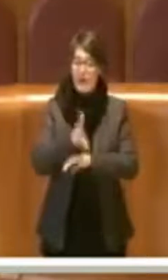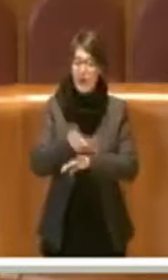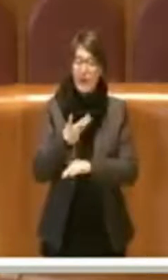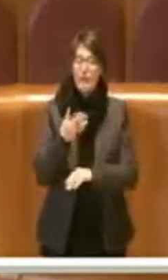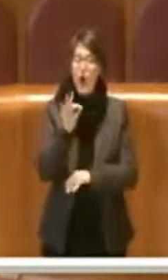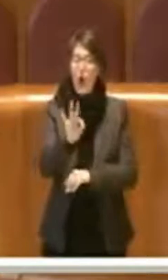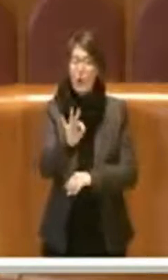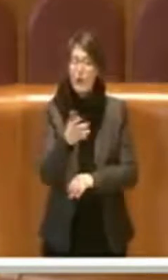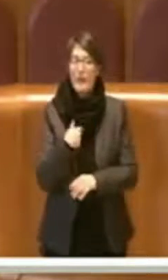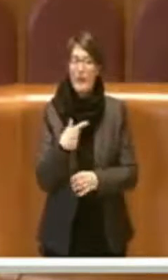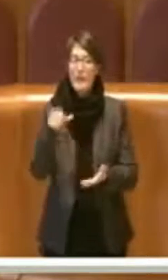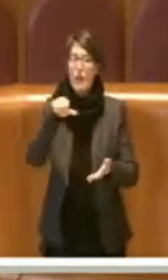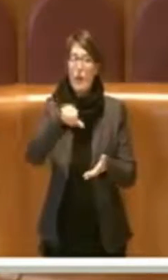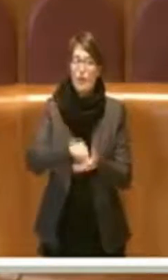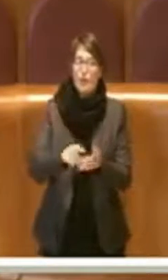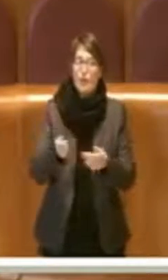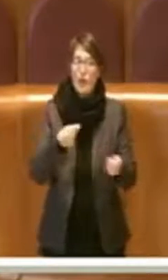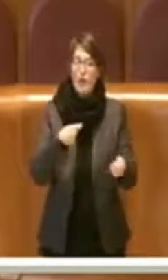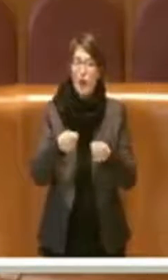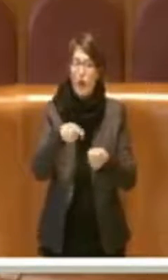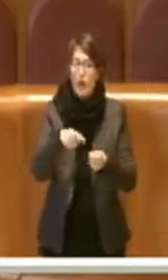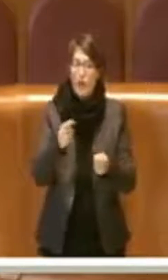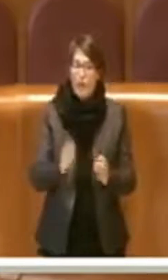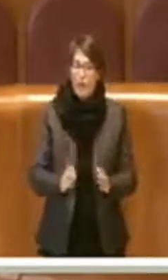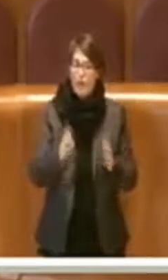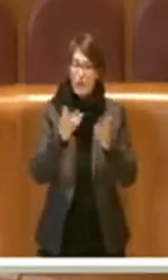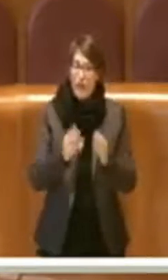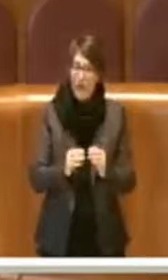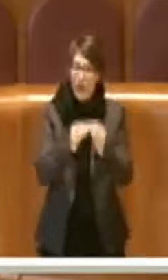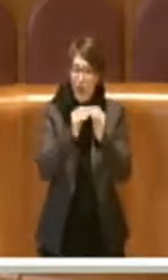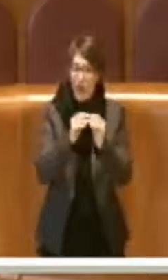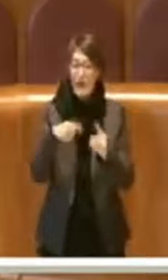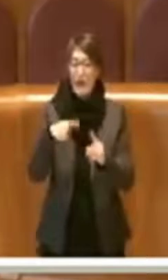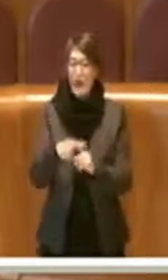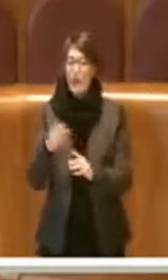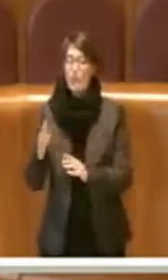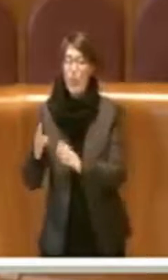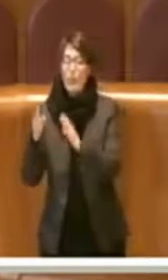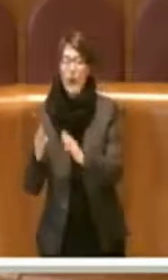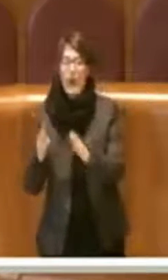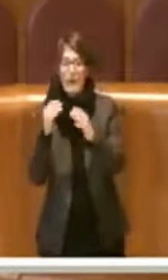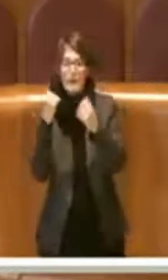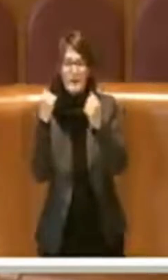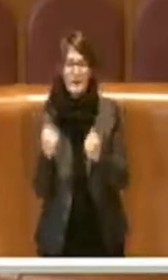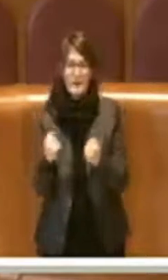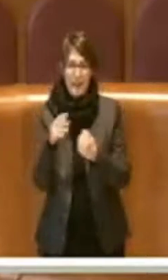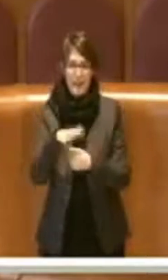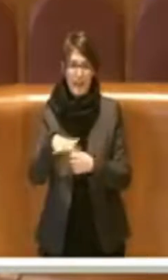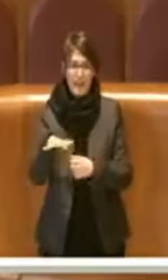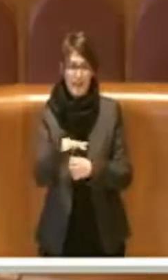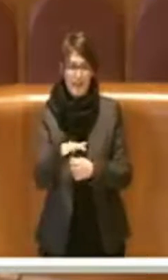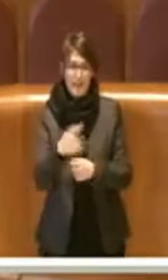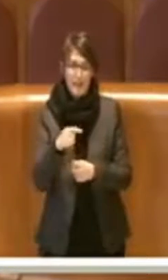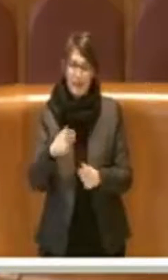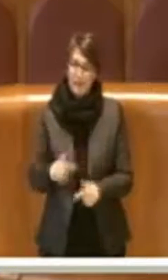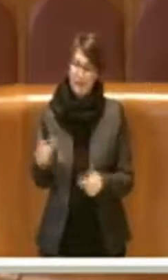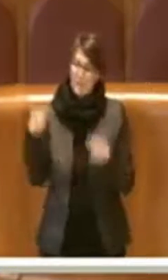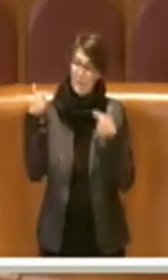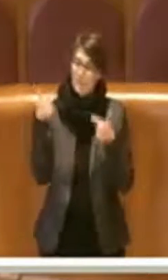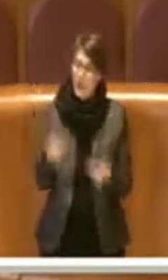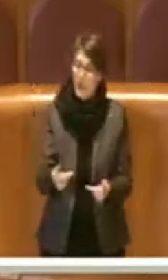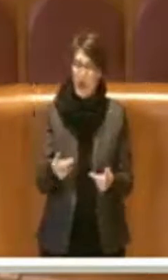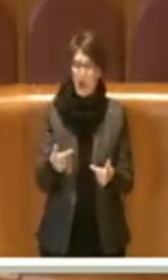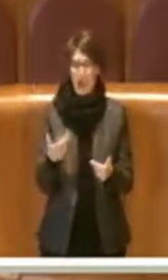che prevede la costruzione di molte palazzine residenziali, che porterà in quell'area, in quella zona, un carico